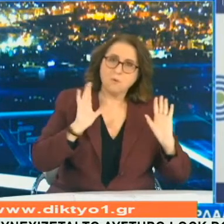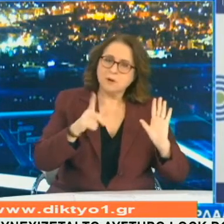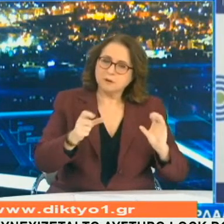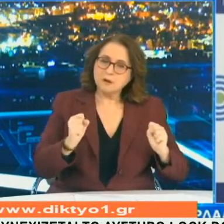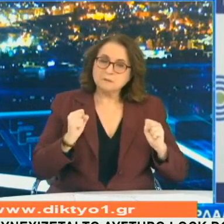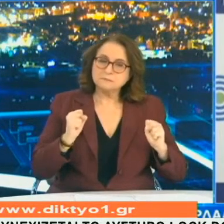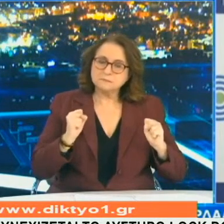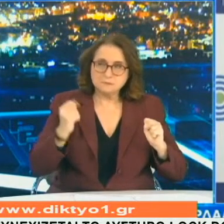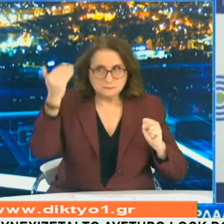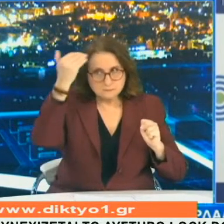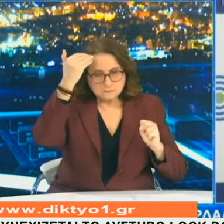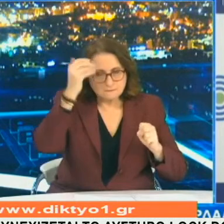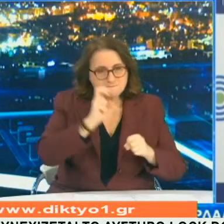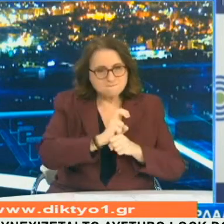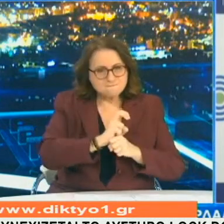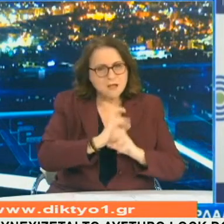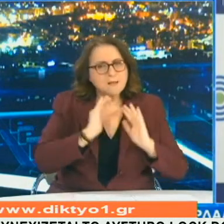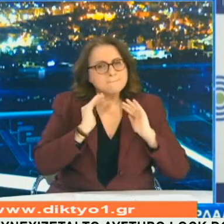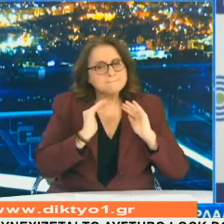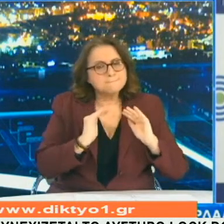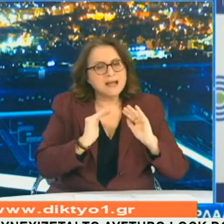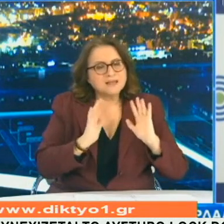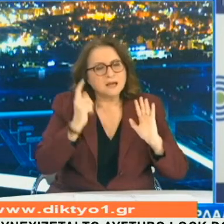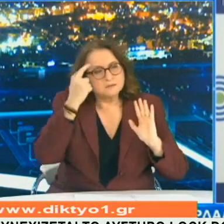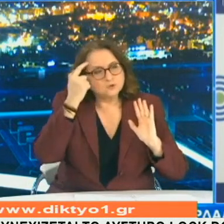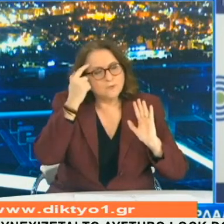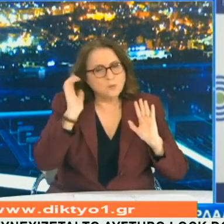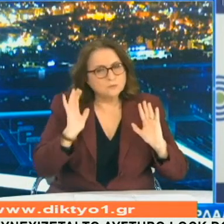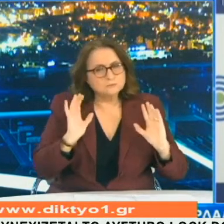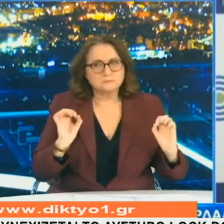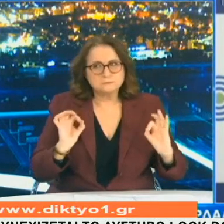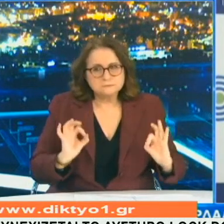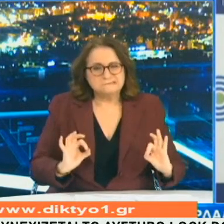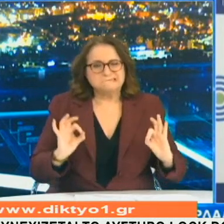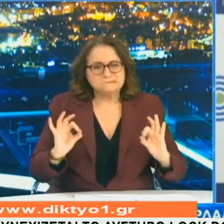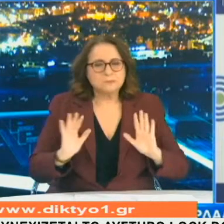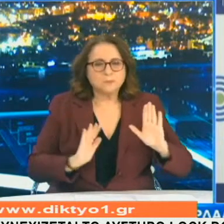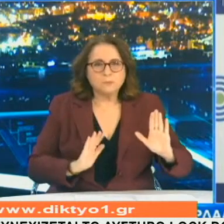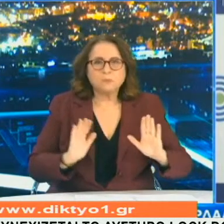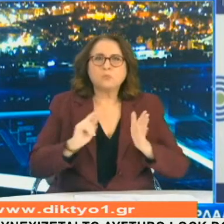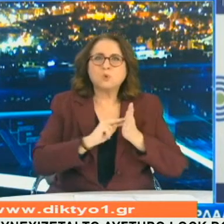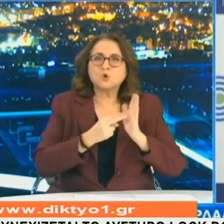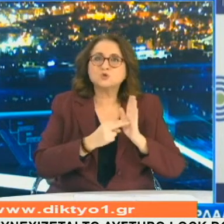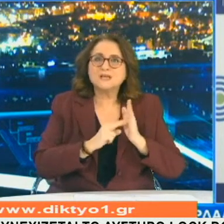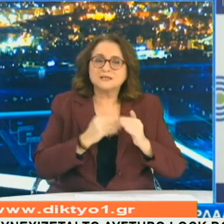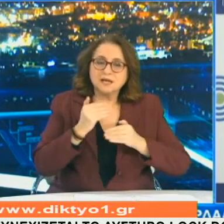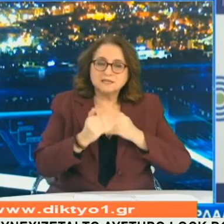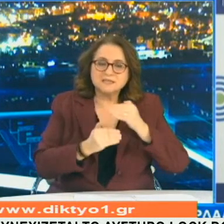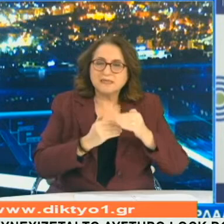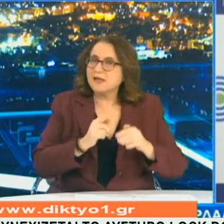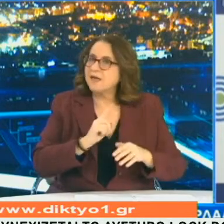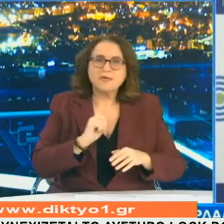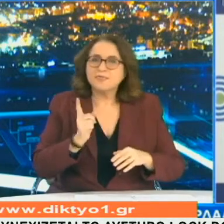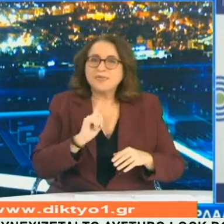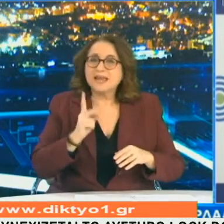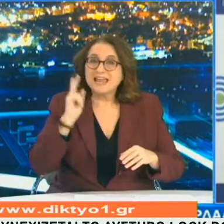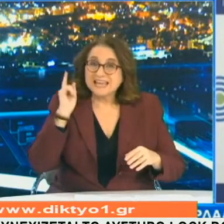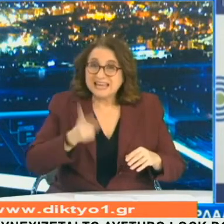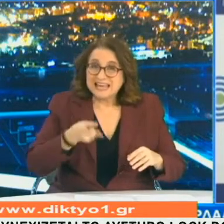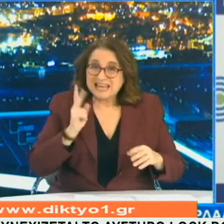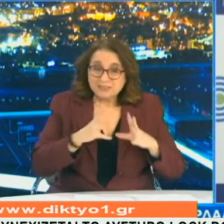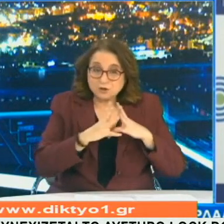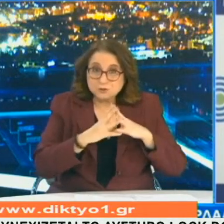των μέτρων πρέπει να γίνει πολύ προσεκτικά και σταδιακά, καθώς ο κίνδυνος δεν έχει περάσει. Είναι πολύ εύκολο